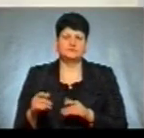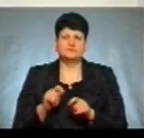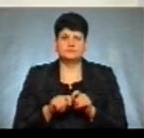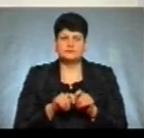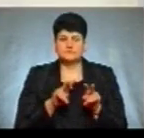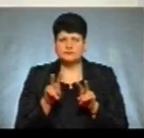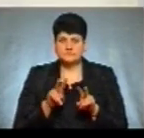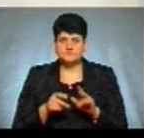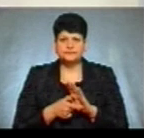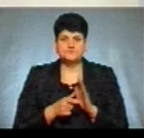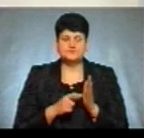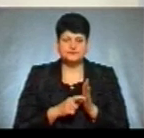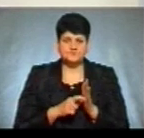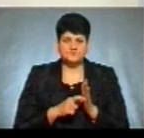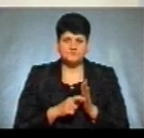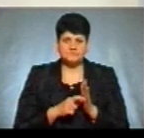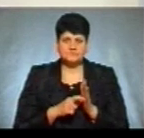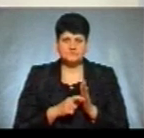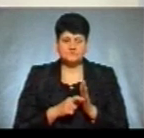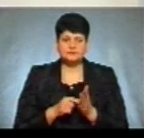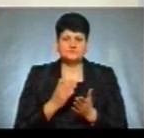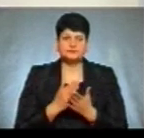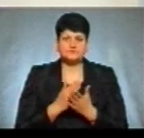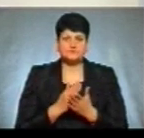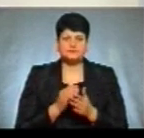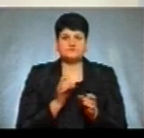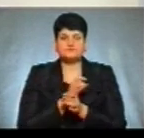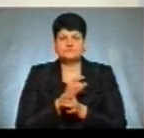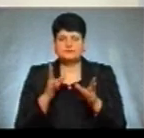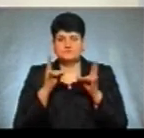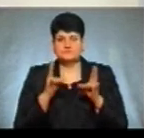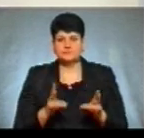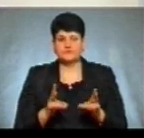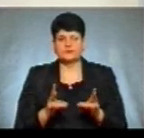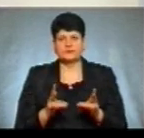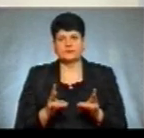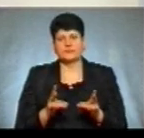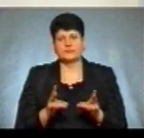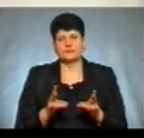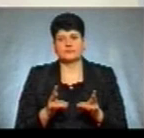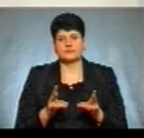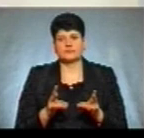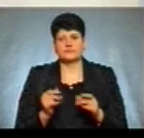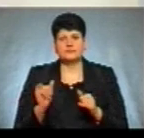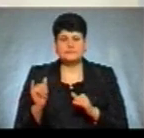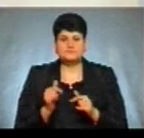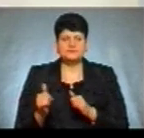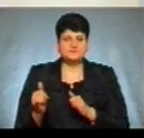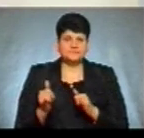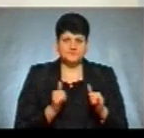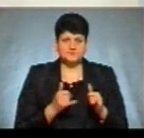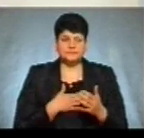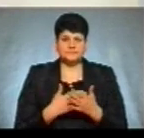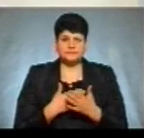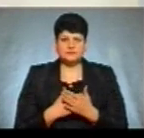перевіряємо приміщення на наявність вибухонебезпечних предметів. І забезпечуємо якраз